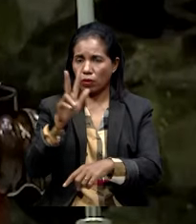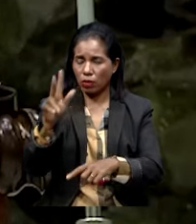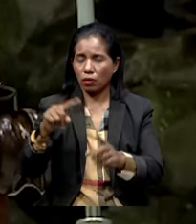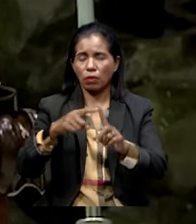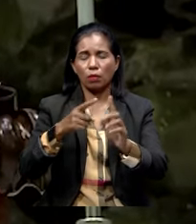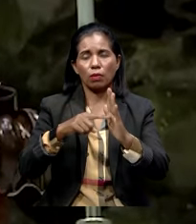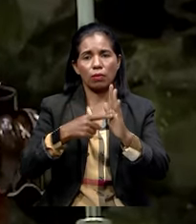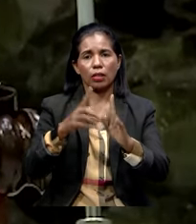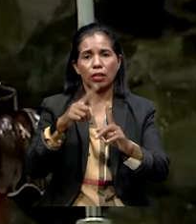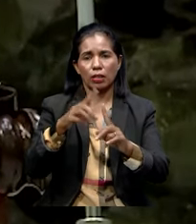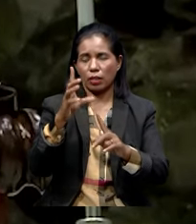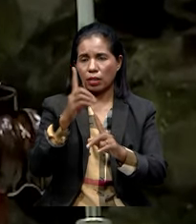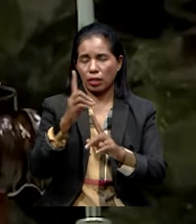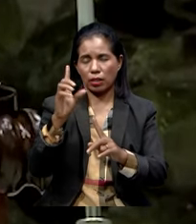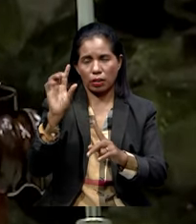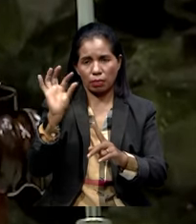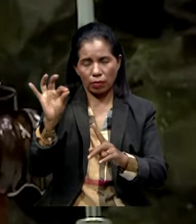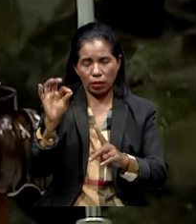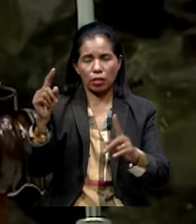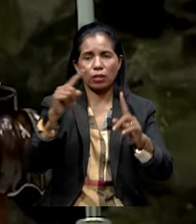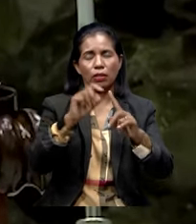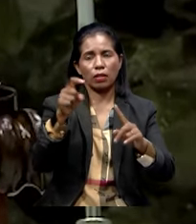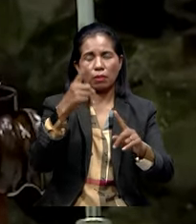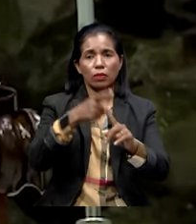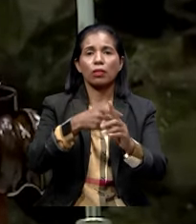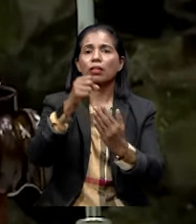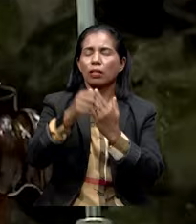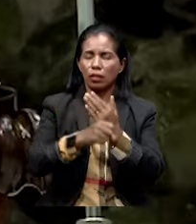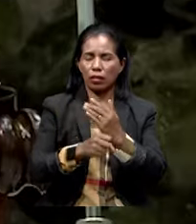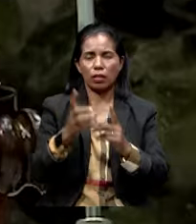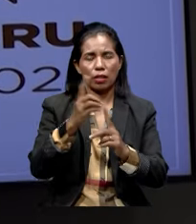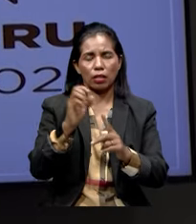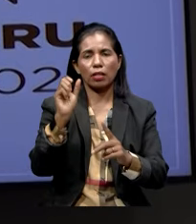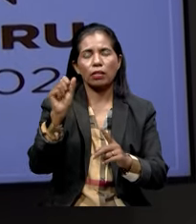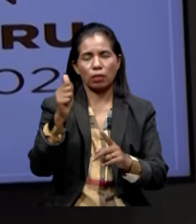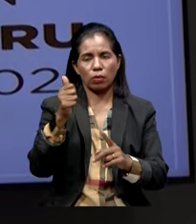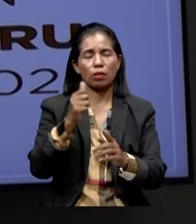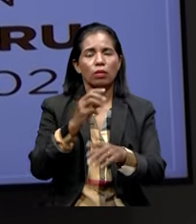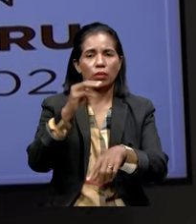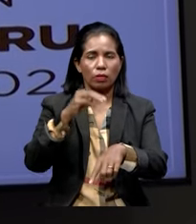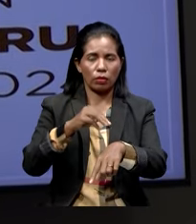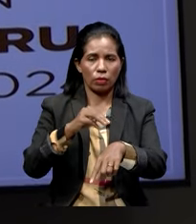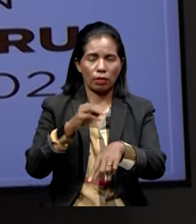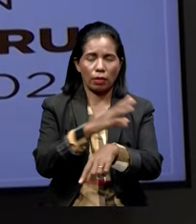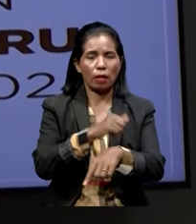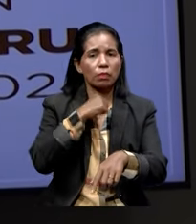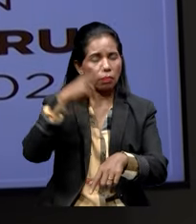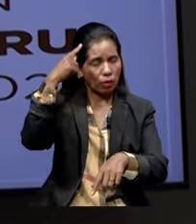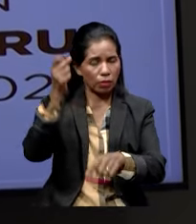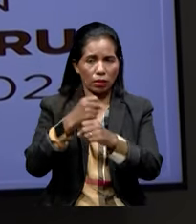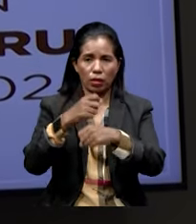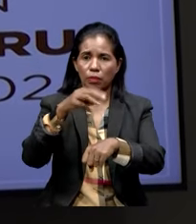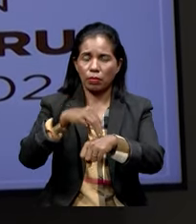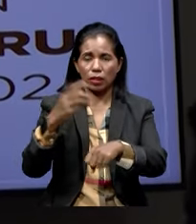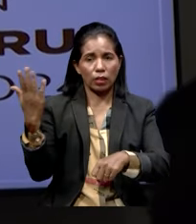hahusi loron sia tolorong sama resingi dafulan setembru tinang nih. No iha lorong sanulu fulan setembru, Papa Francisco se presidi misa solene iha